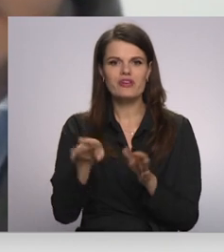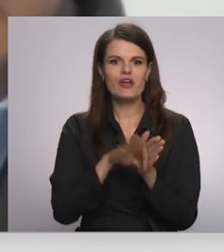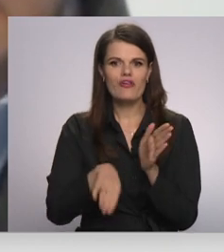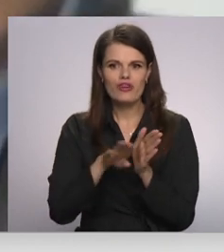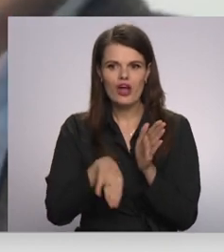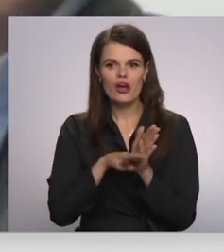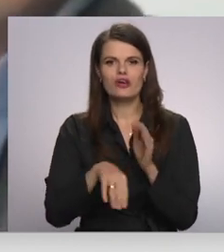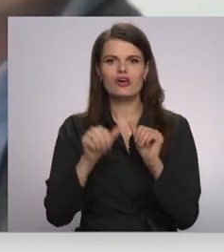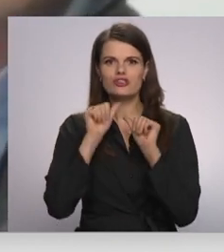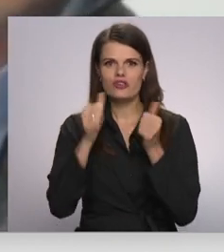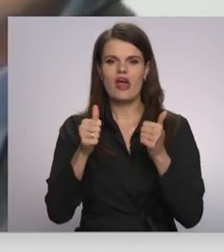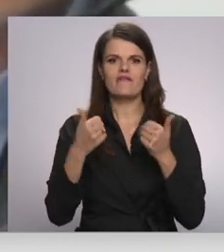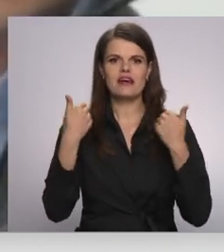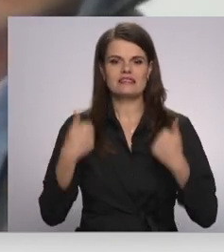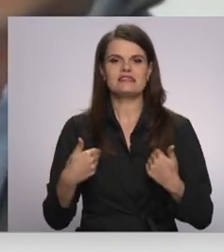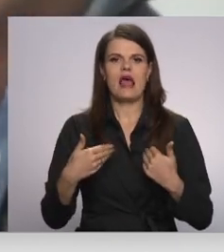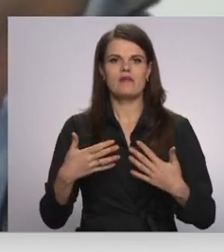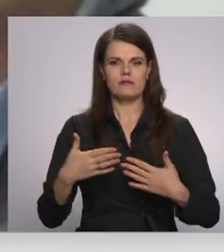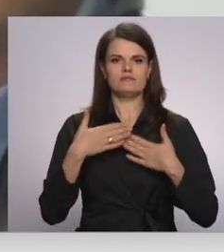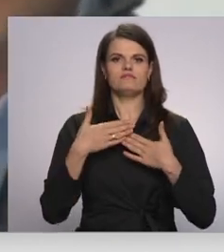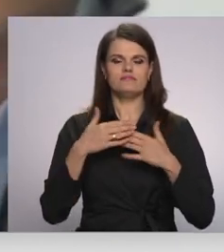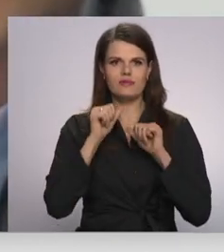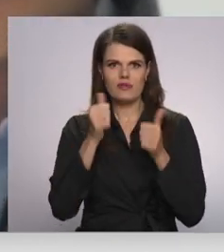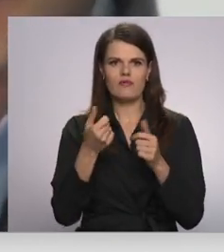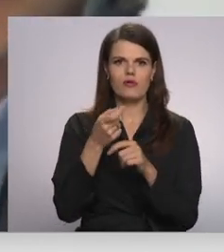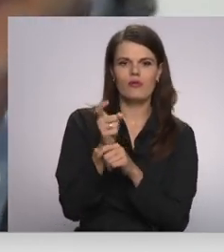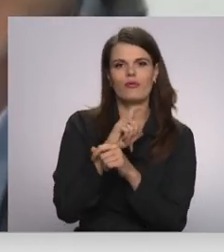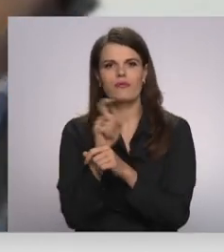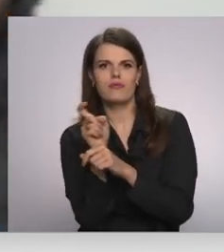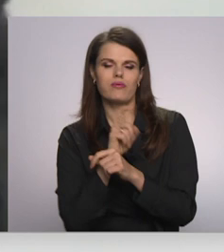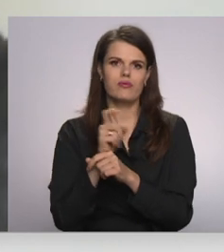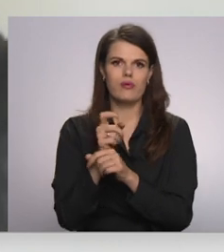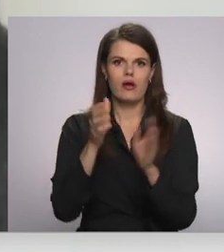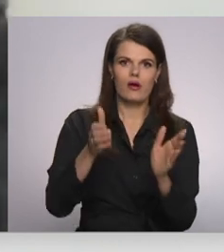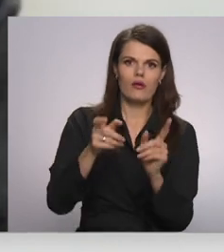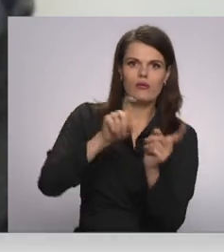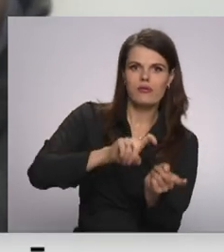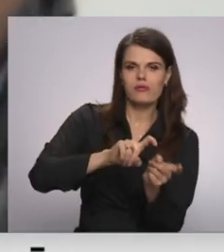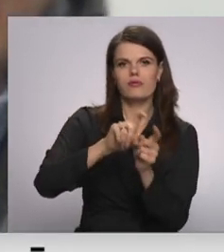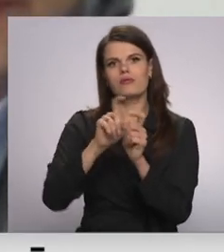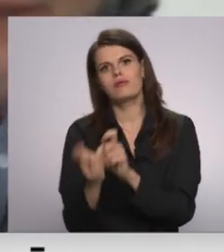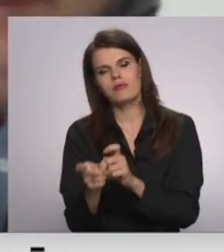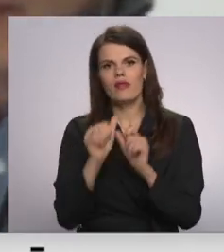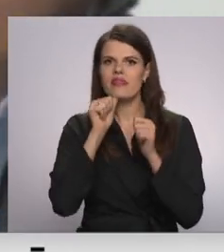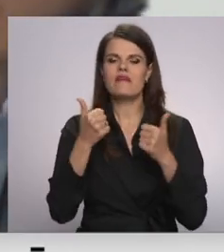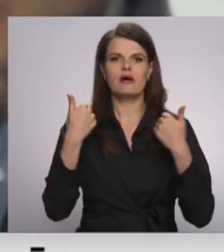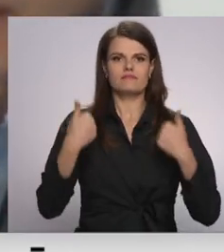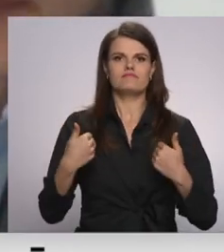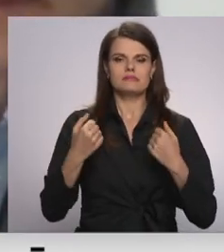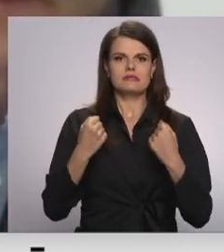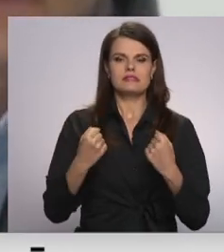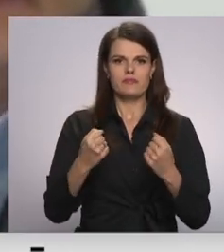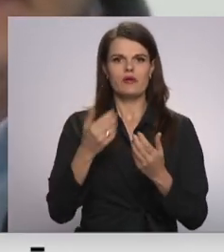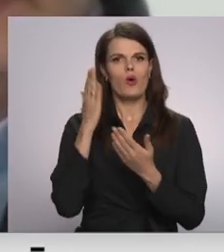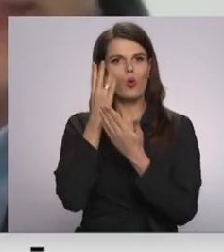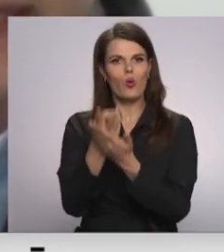nevar sevi savākt. Viņa vienkārši tā kā kunkulītes, kā jūs viņu novaksiet, tā viņa nokritīs. Viņa var vienkārši